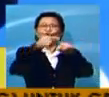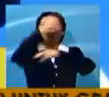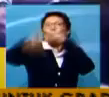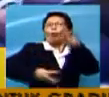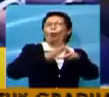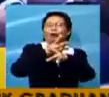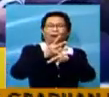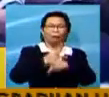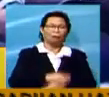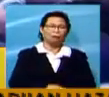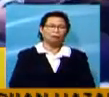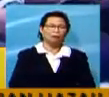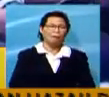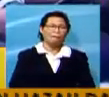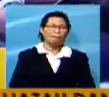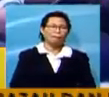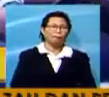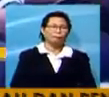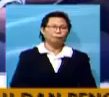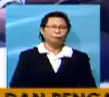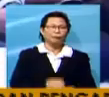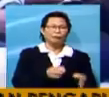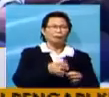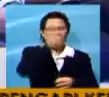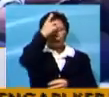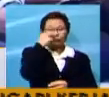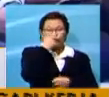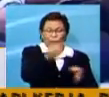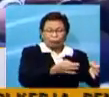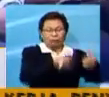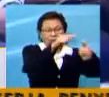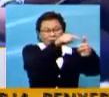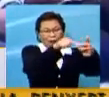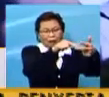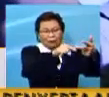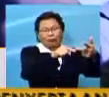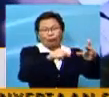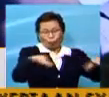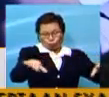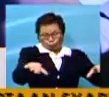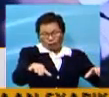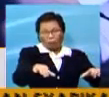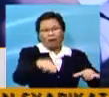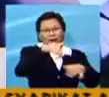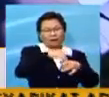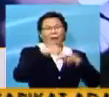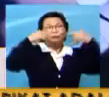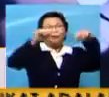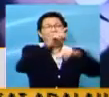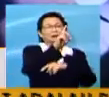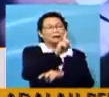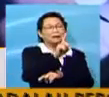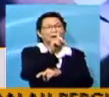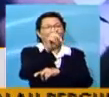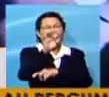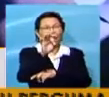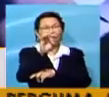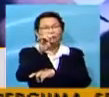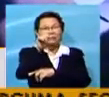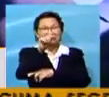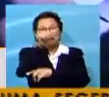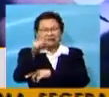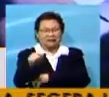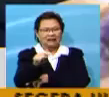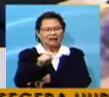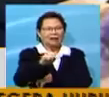wide world. Jelasnya, tiga komponen akan dilaksanakan dalam menjayakan DFDZ. Pertama, Malaysia Airports Holding